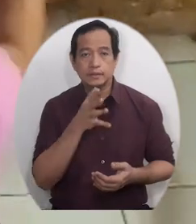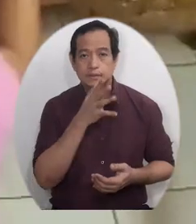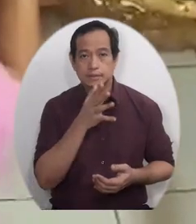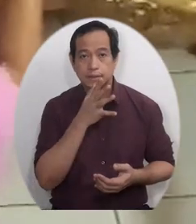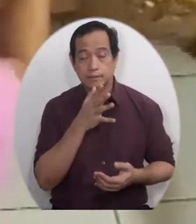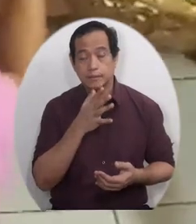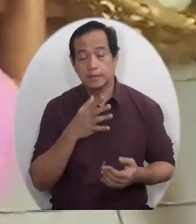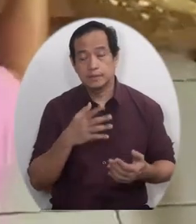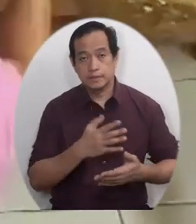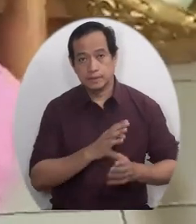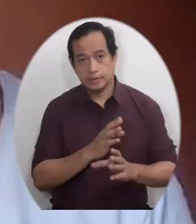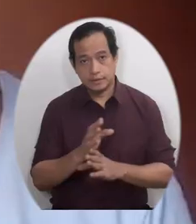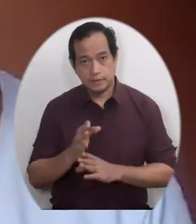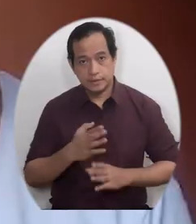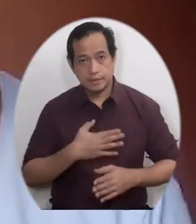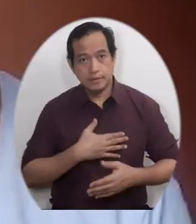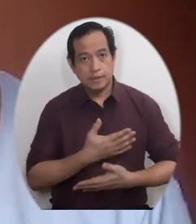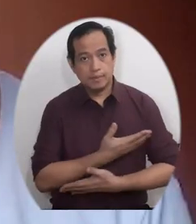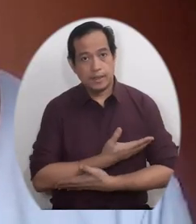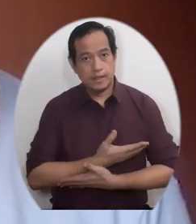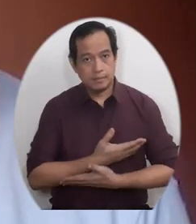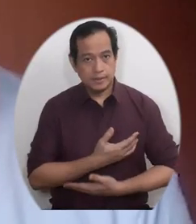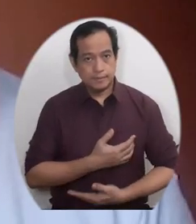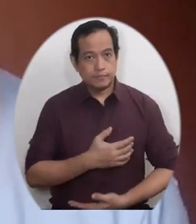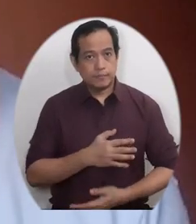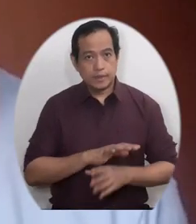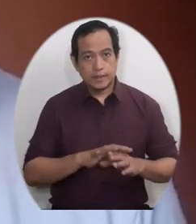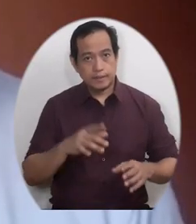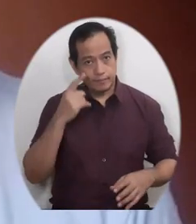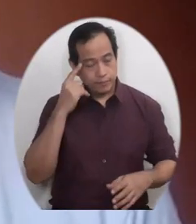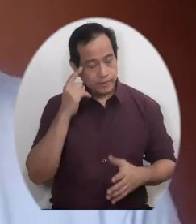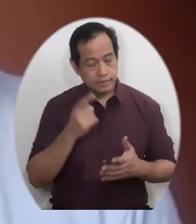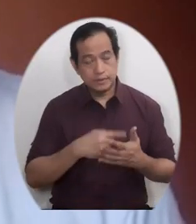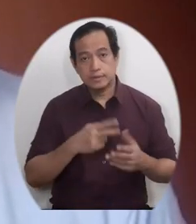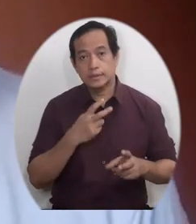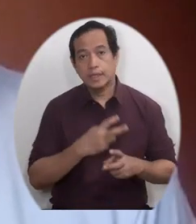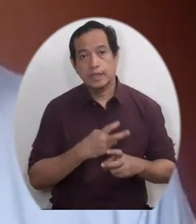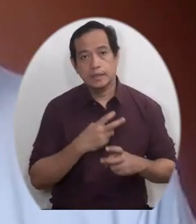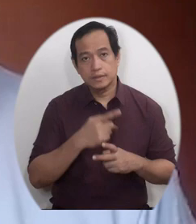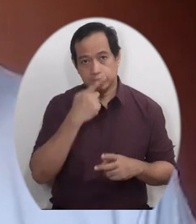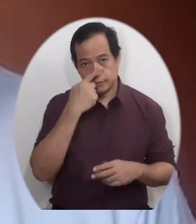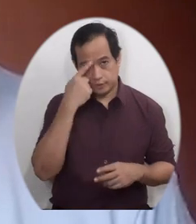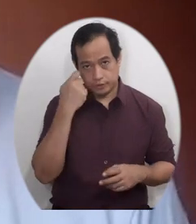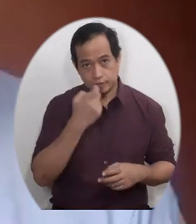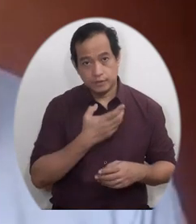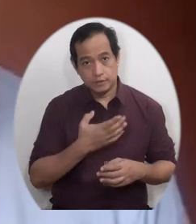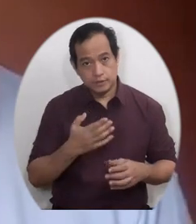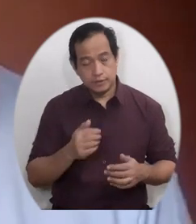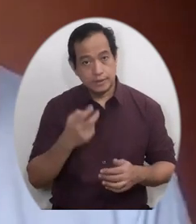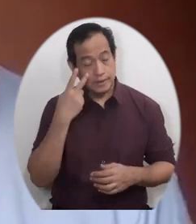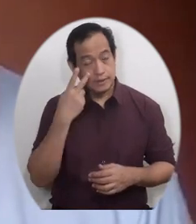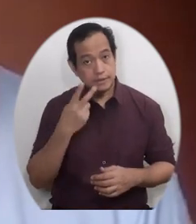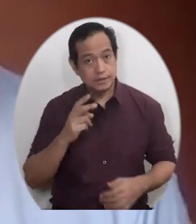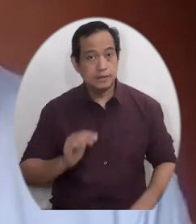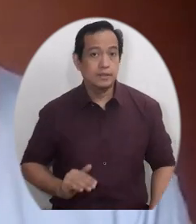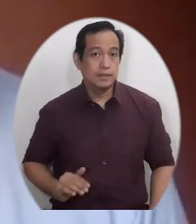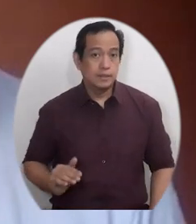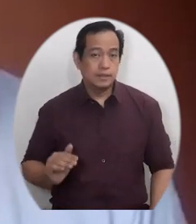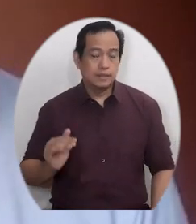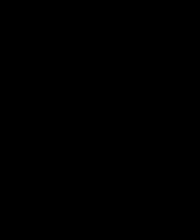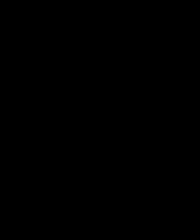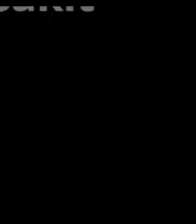baby. At hindi mo na talaga maiisip na mahirap kasi nakikita mo kasi na lumalaki na yung